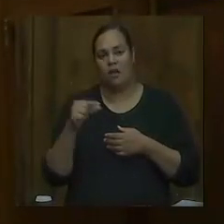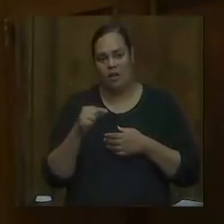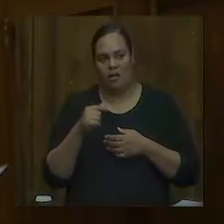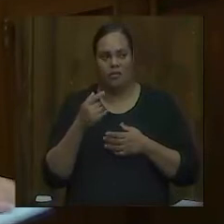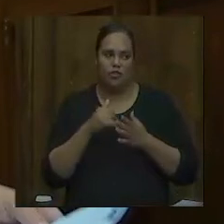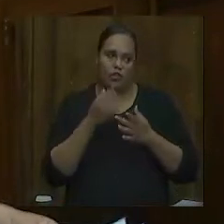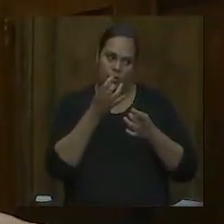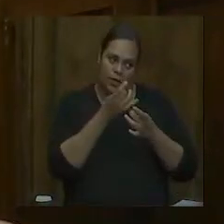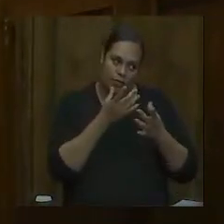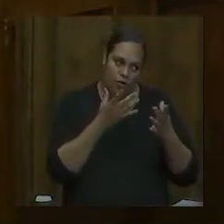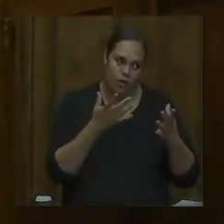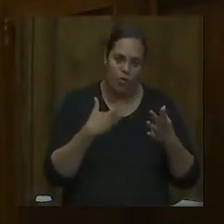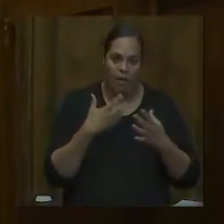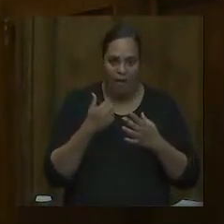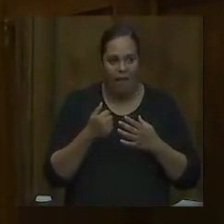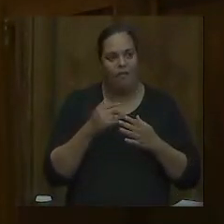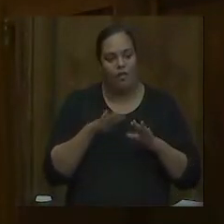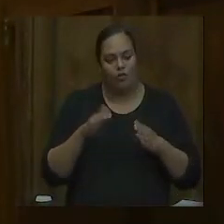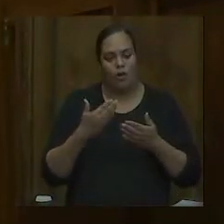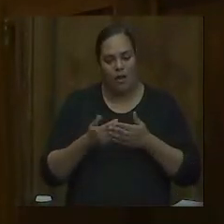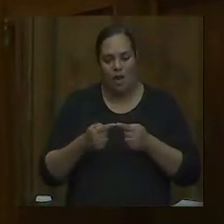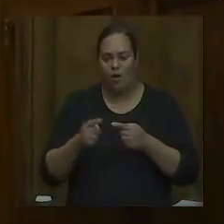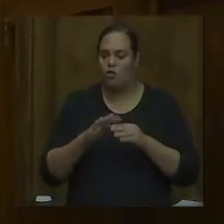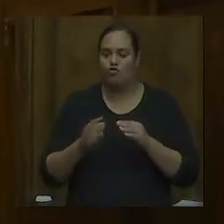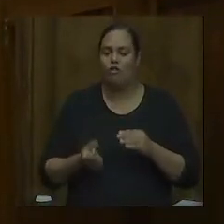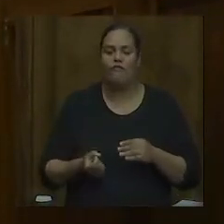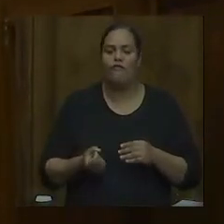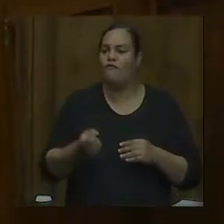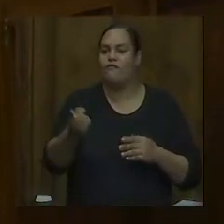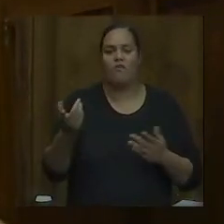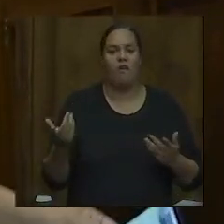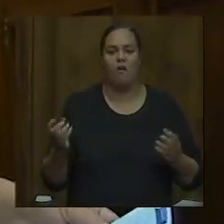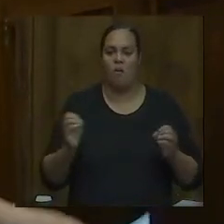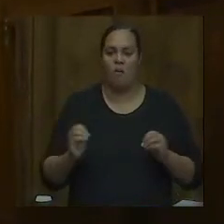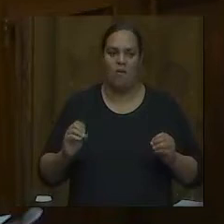beskikbaar en hulle kan soontoe gaan, dit is nie ver van hulle af nie.